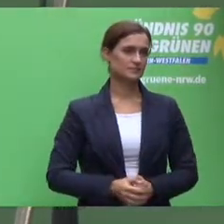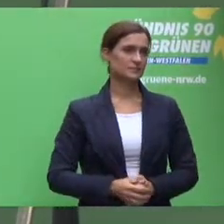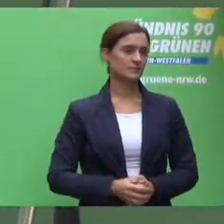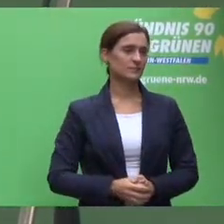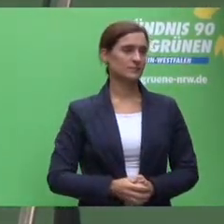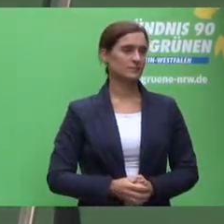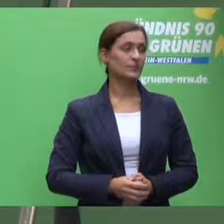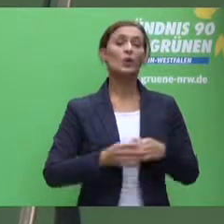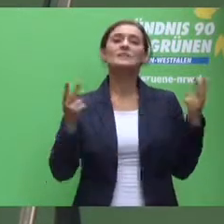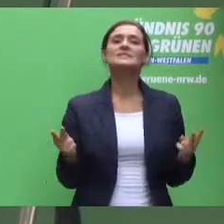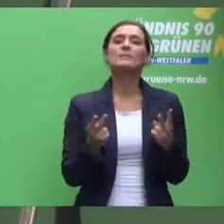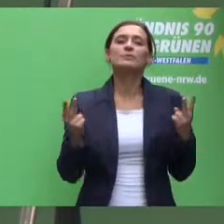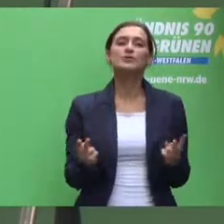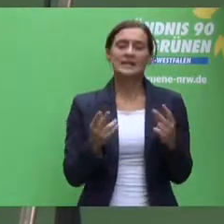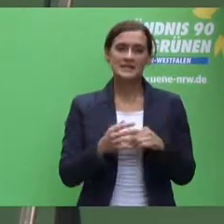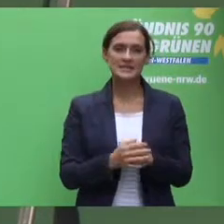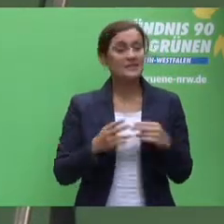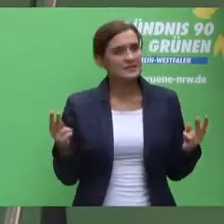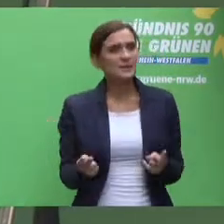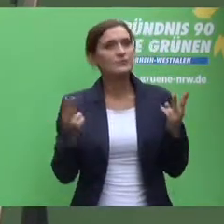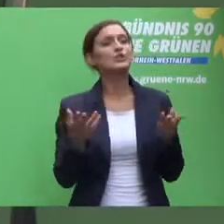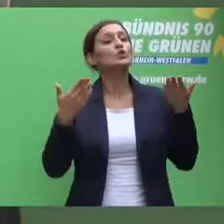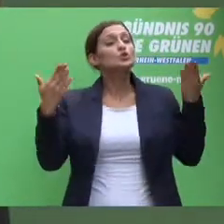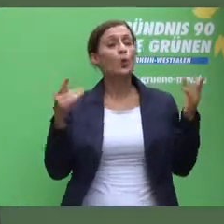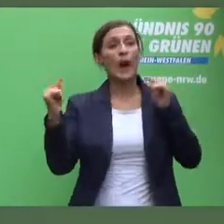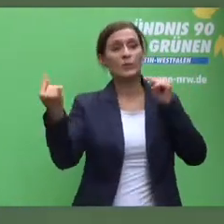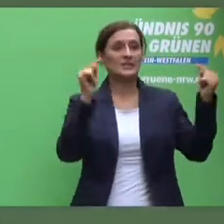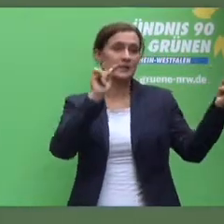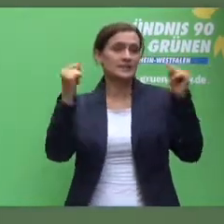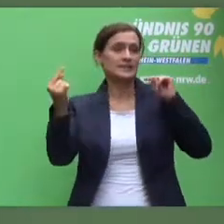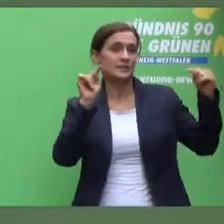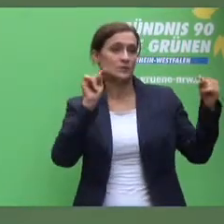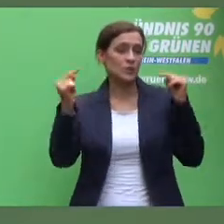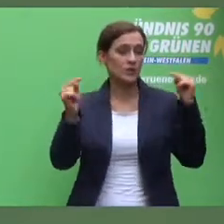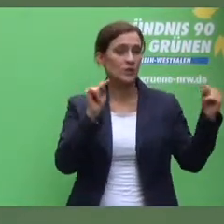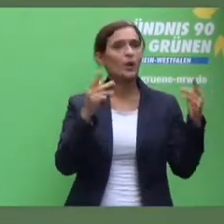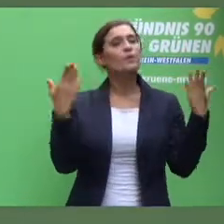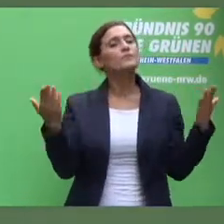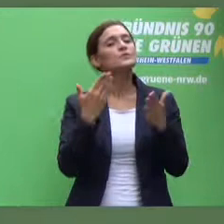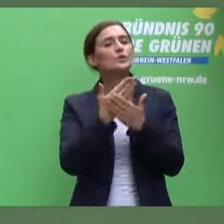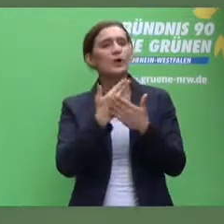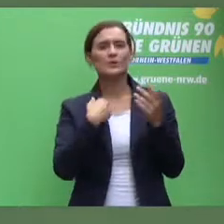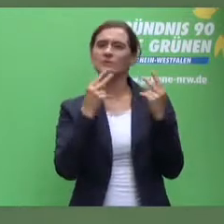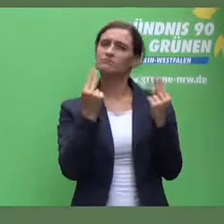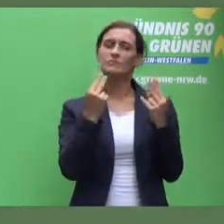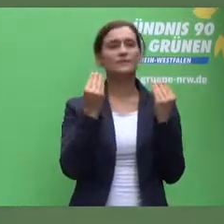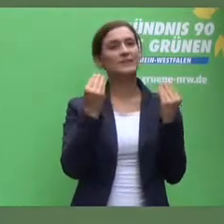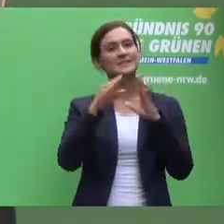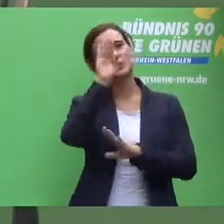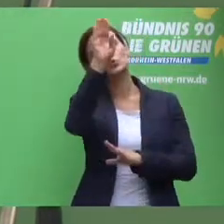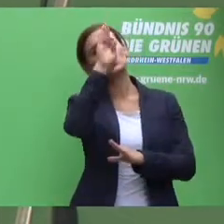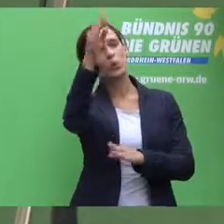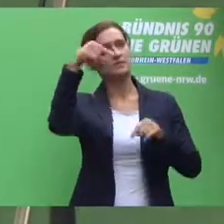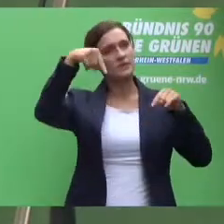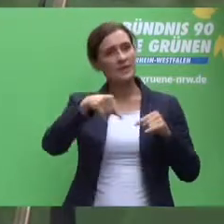Und natürlich ist in einer solchen Auseinandersetzung, wo es um die Zukunft und die Richtung dieses